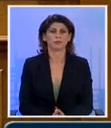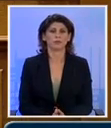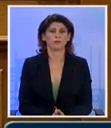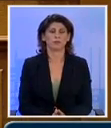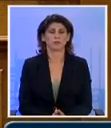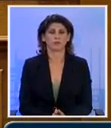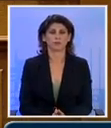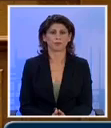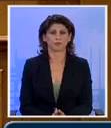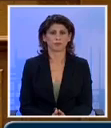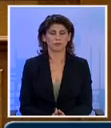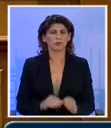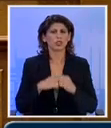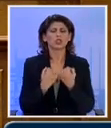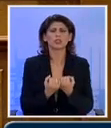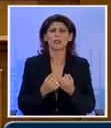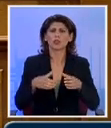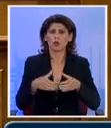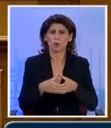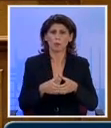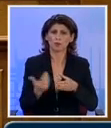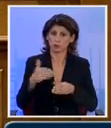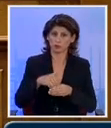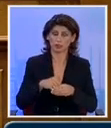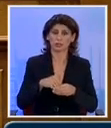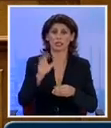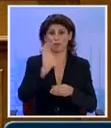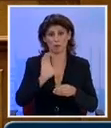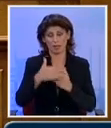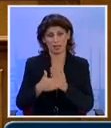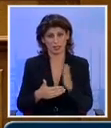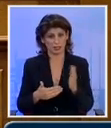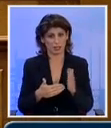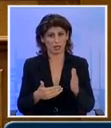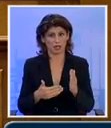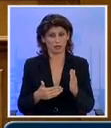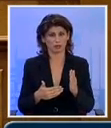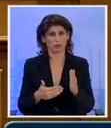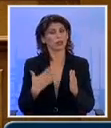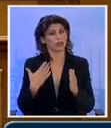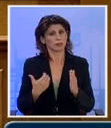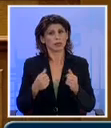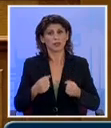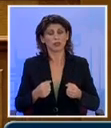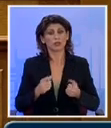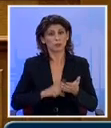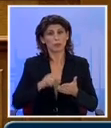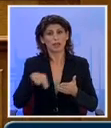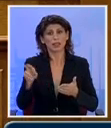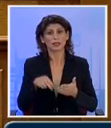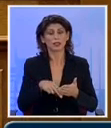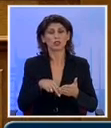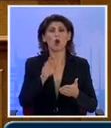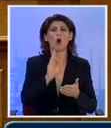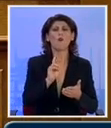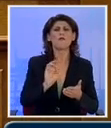στην πλατφόρμα του συνεδρίου των κομμάτων που συμμετέχει την Ευρωπαϊκή Αριστερά υπάρχει θέση ότι πρέπει να καταργήσετε το